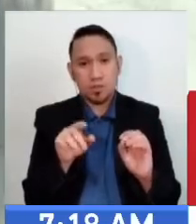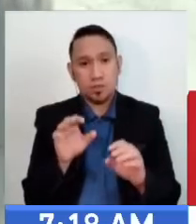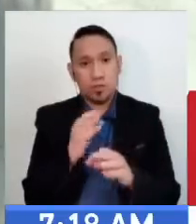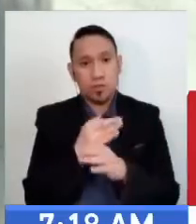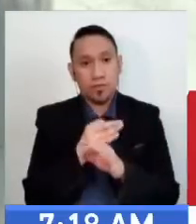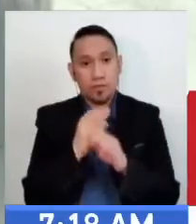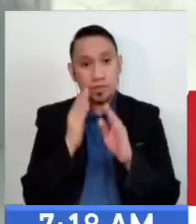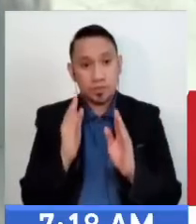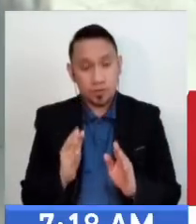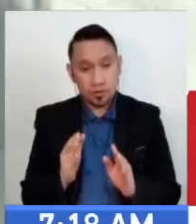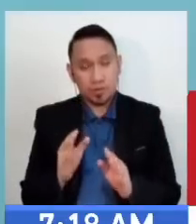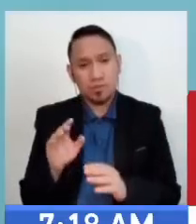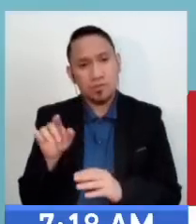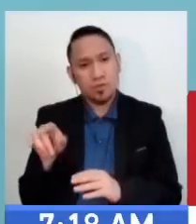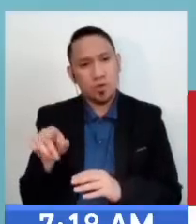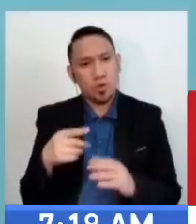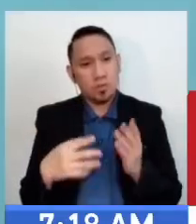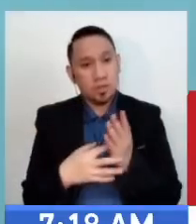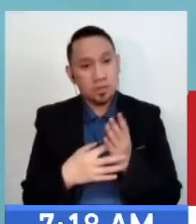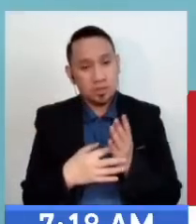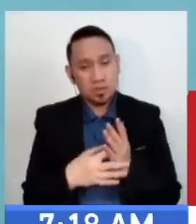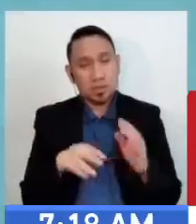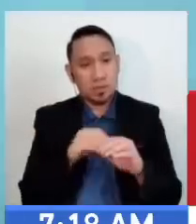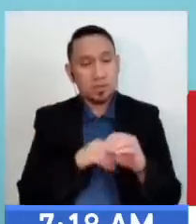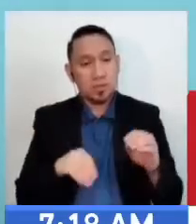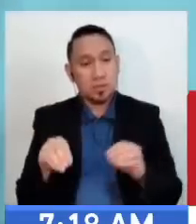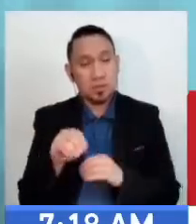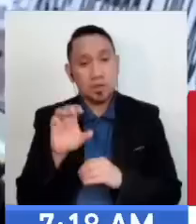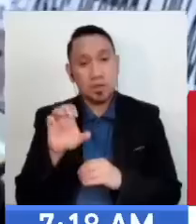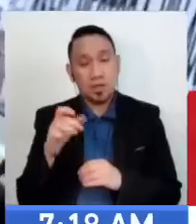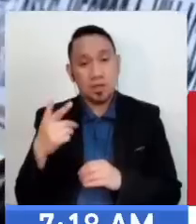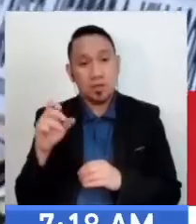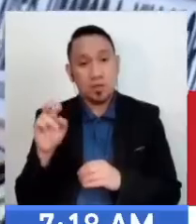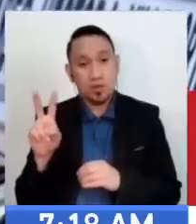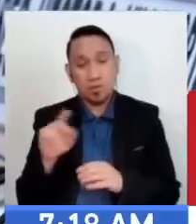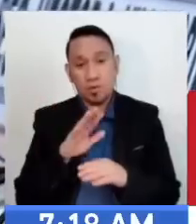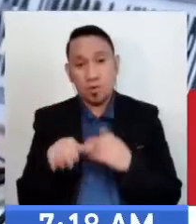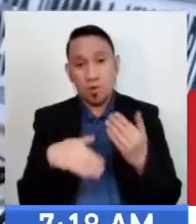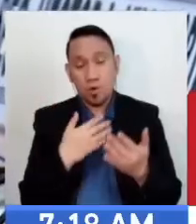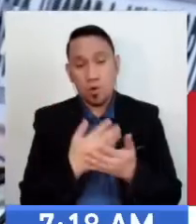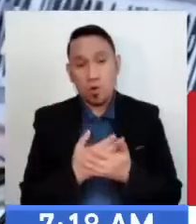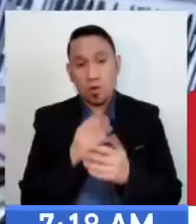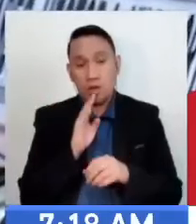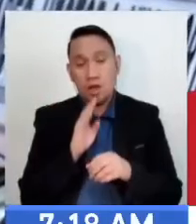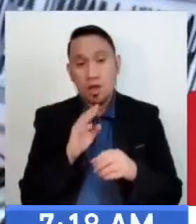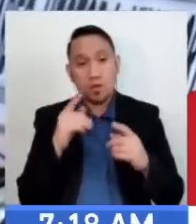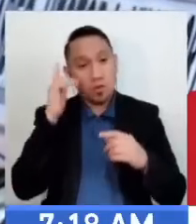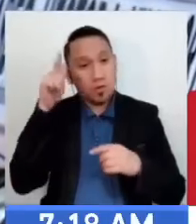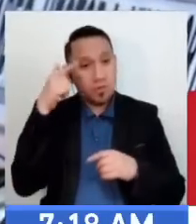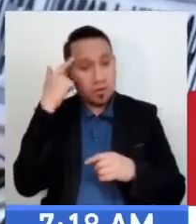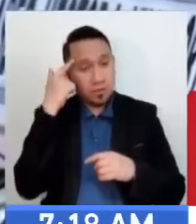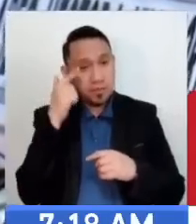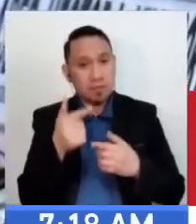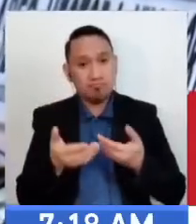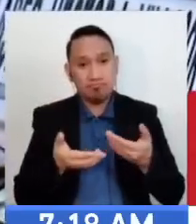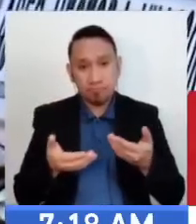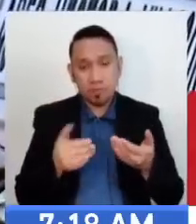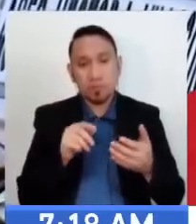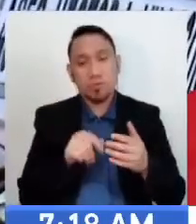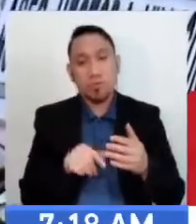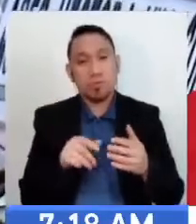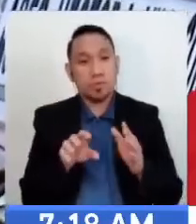nang lumipat sila sa e-governance o ginawang electronic ang mga transaksyon. Dahil yung karamihan ng nag-apply na driver,